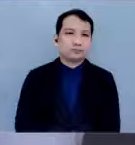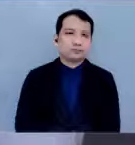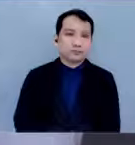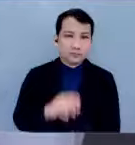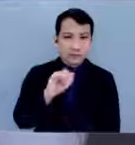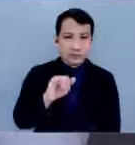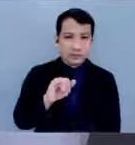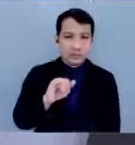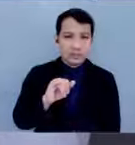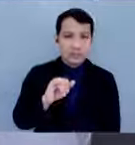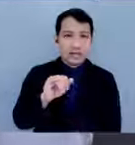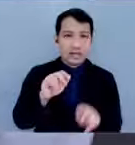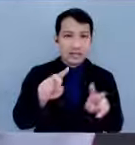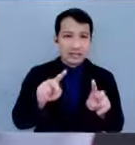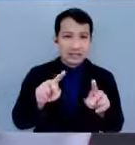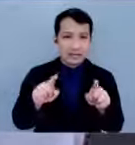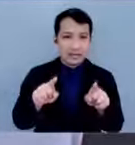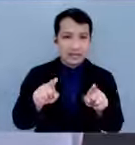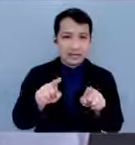Cavite. Ayan. So,